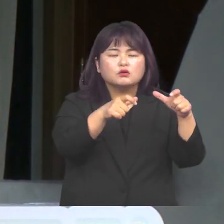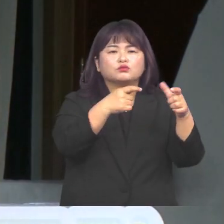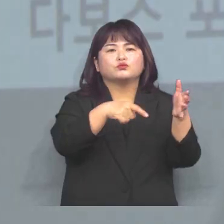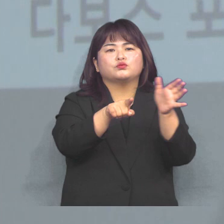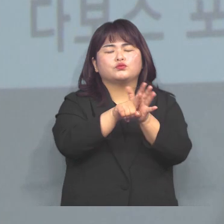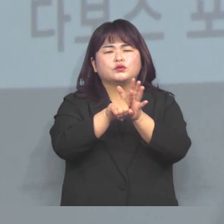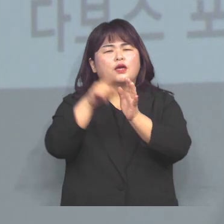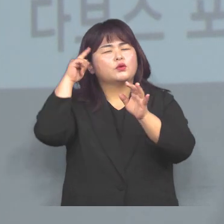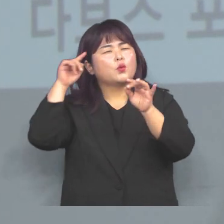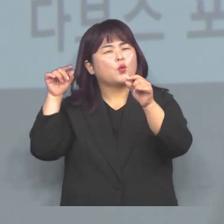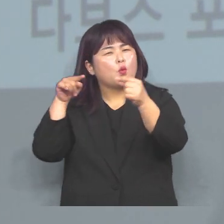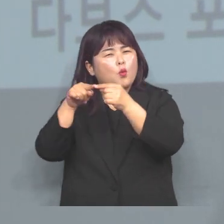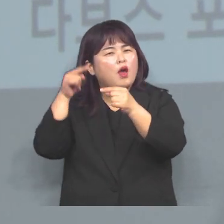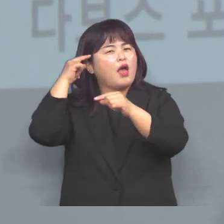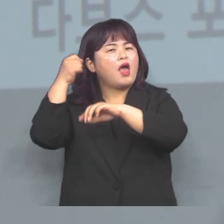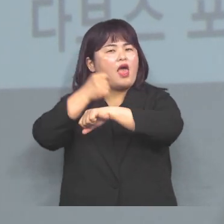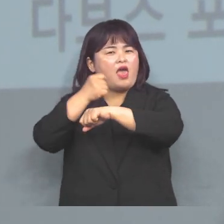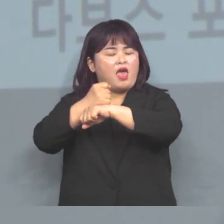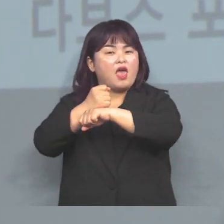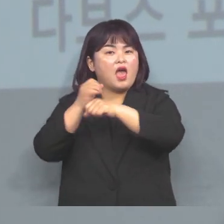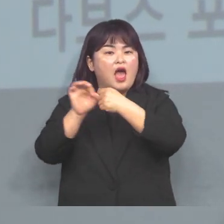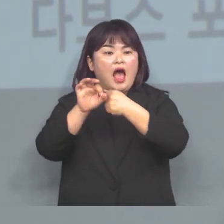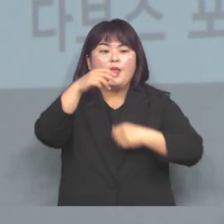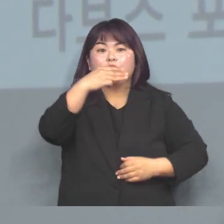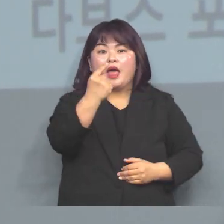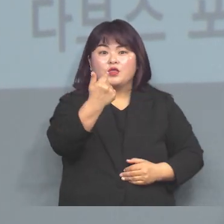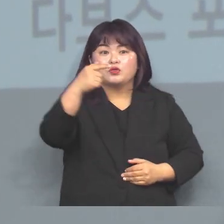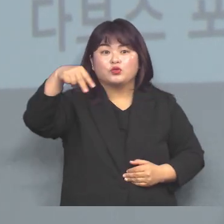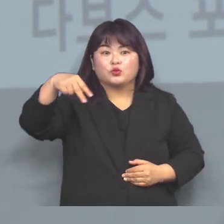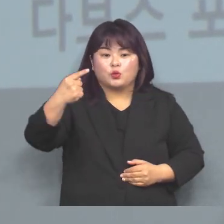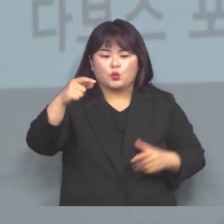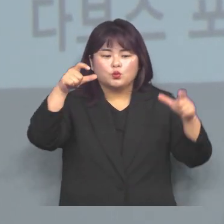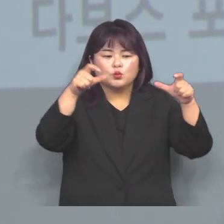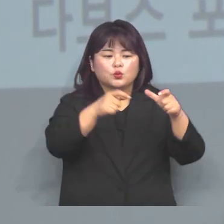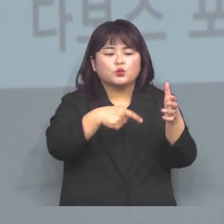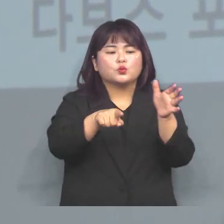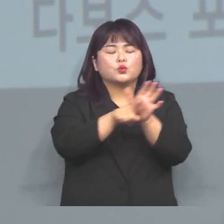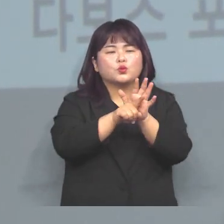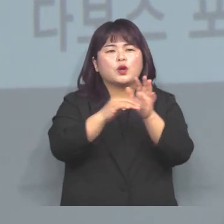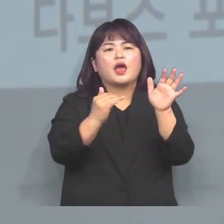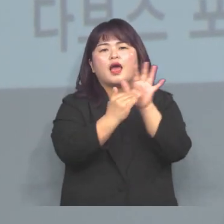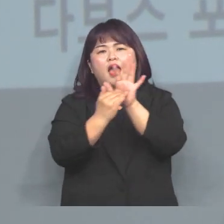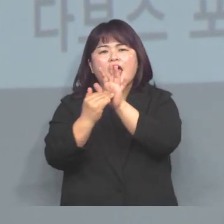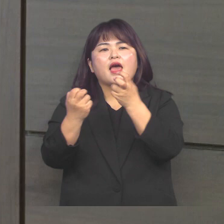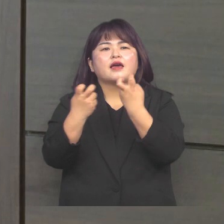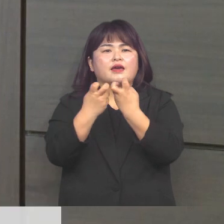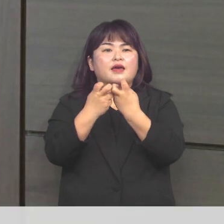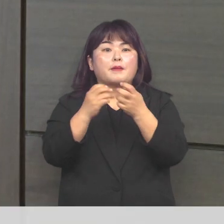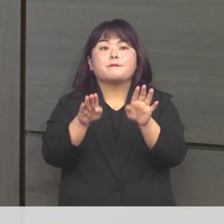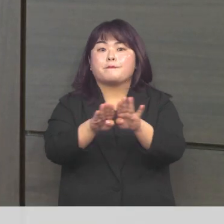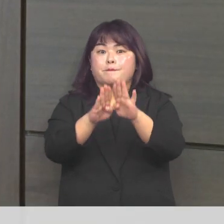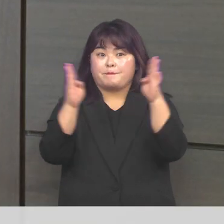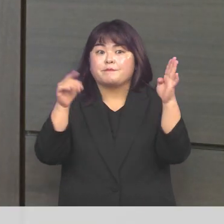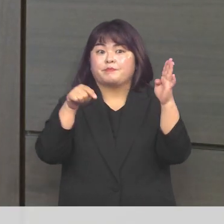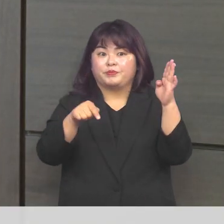정책과 관련해 공감대를 형성하고 탄소중립 실천 문화를 확산하고자 개최됐습니다.